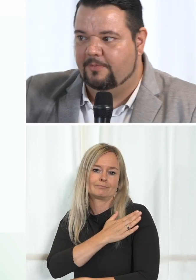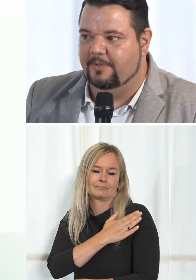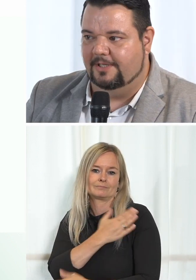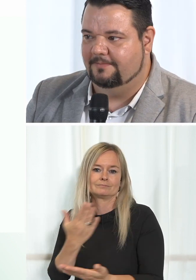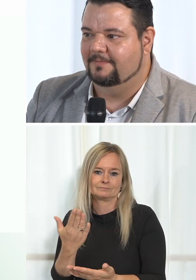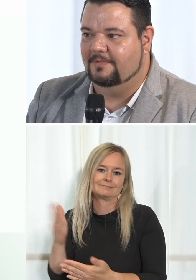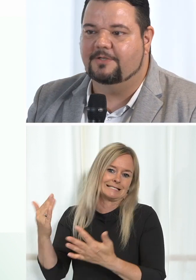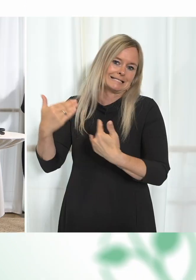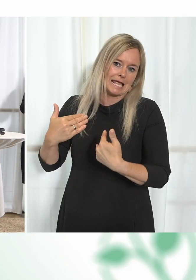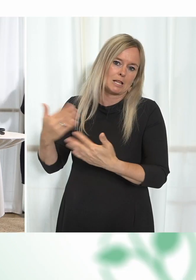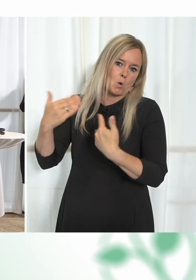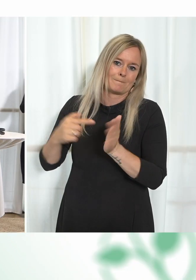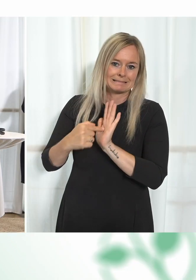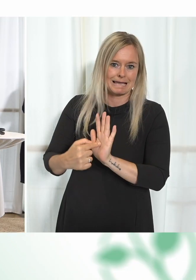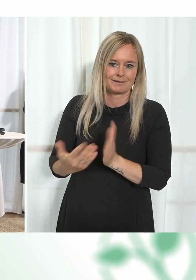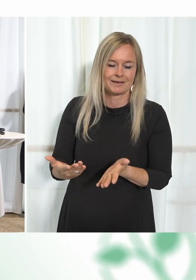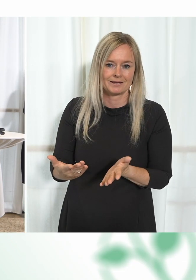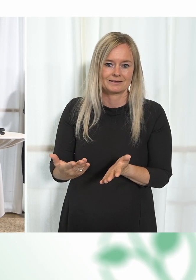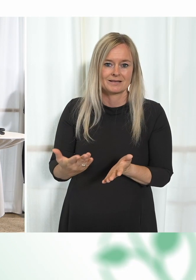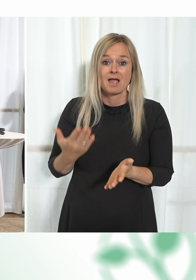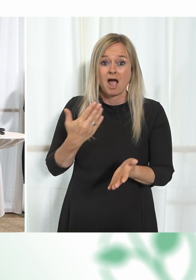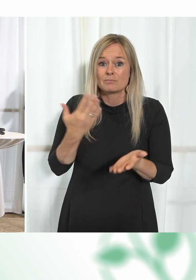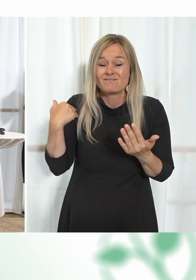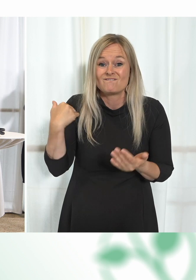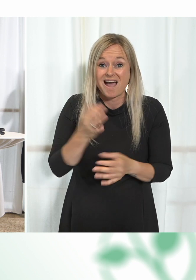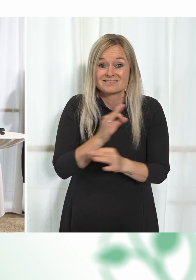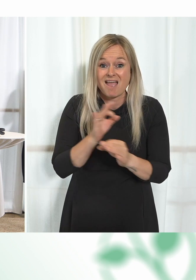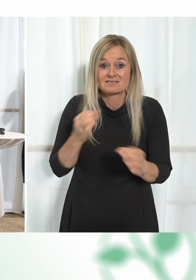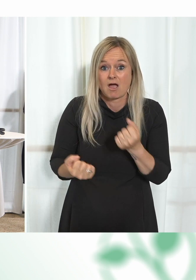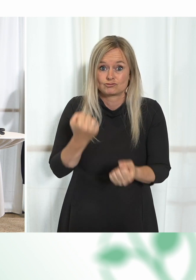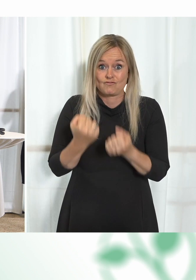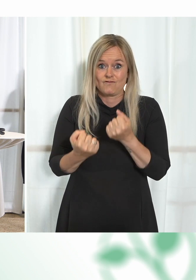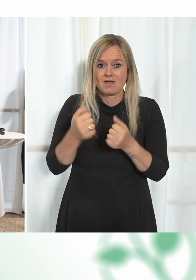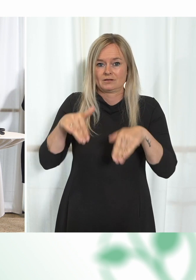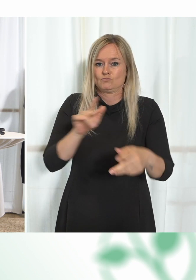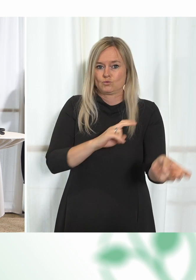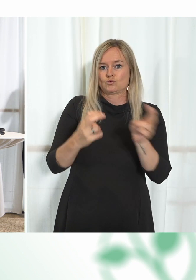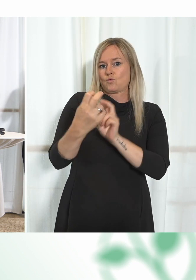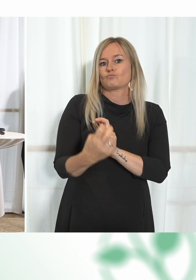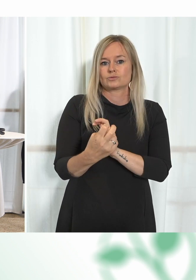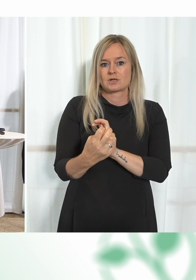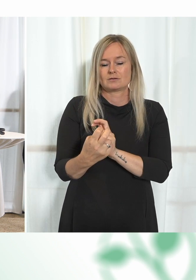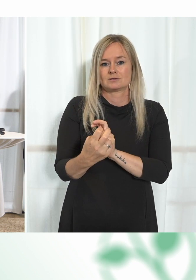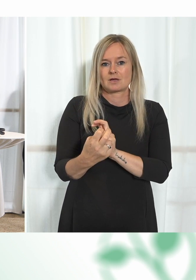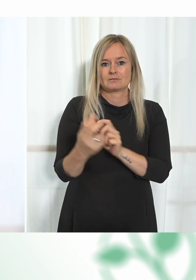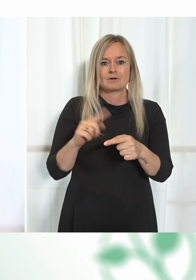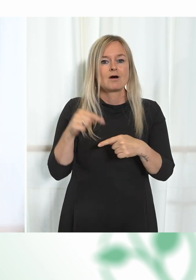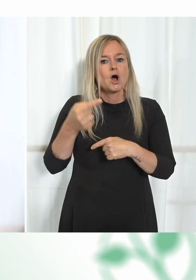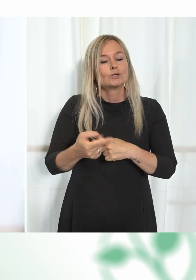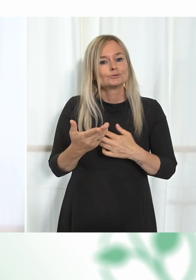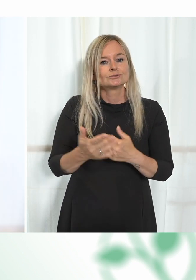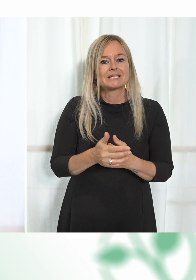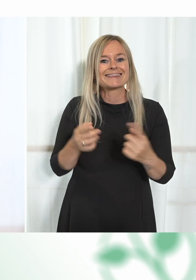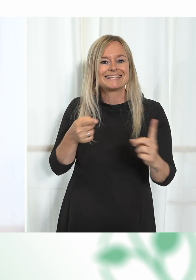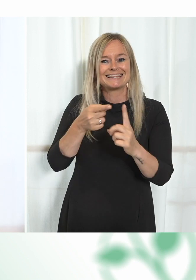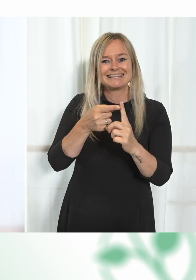Komm schnell, bitte. Das war eines der schwierigsten Dinge, was wir umsetzen haben müssen. Dann natürlich nur die